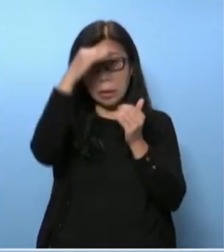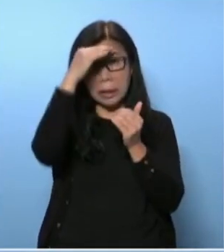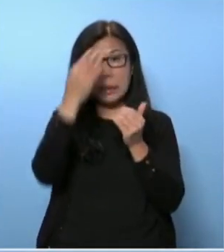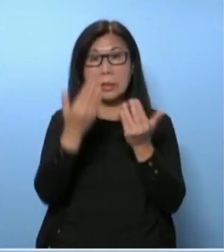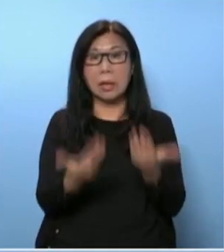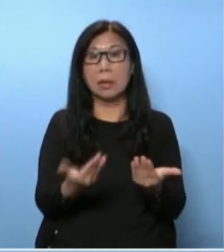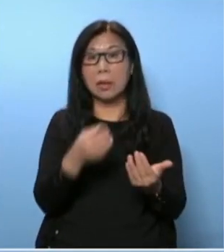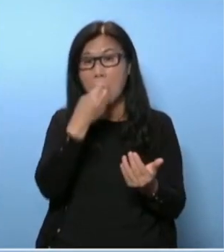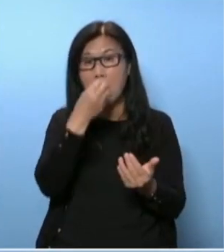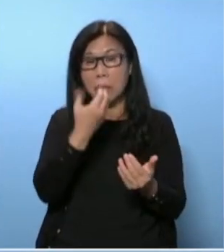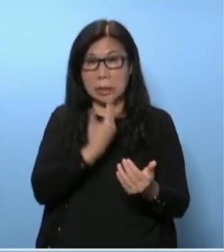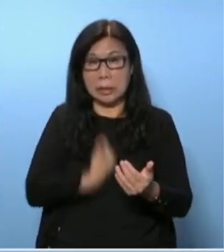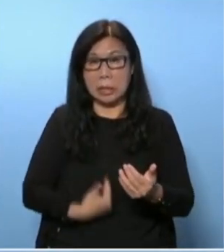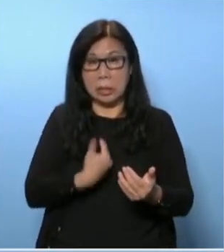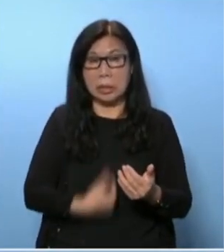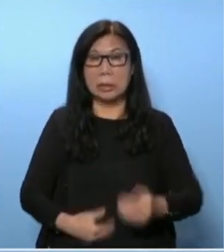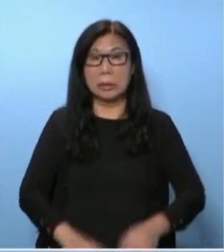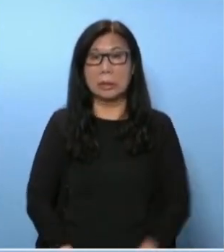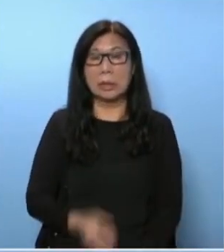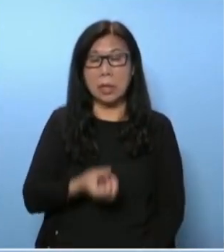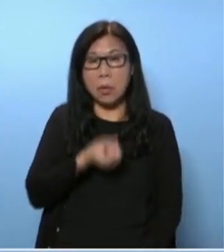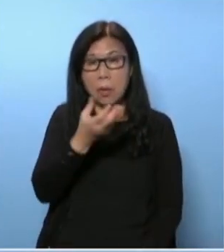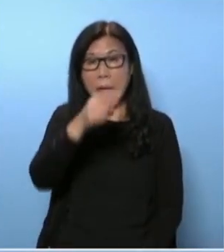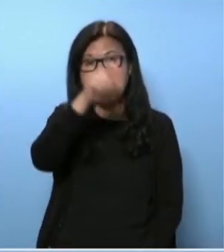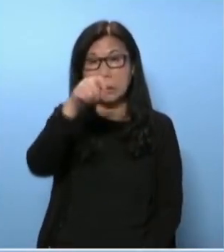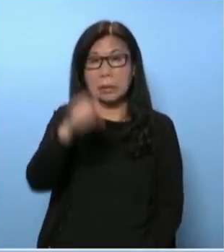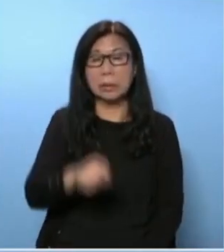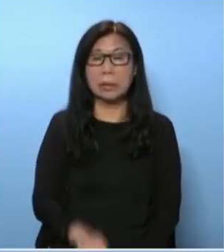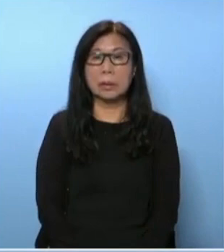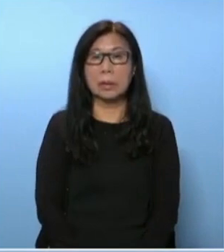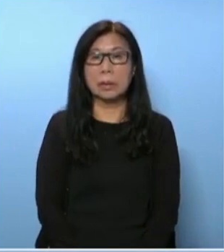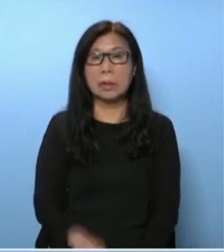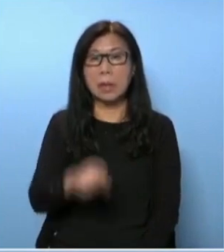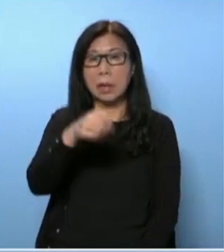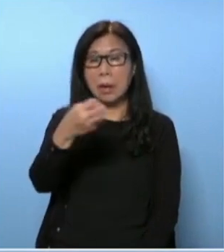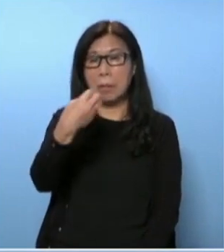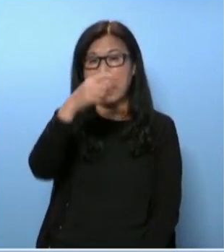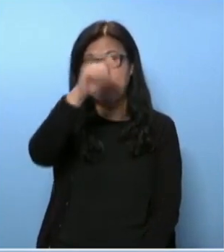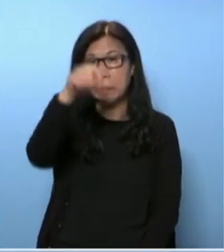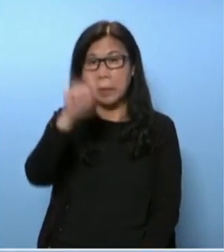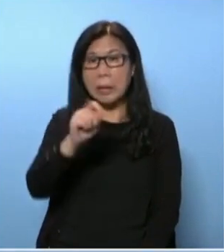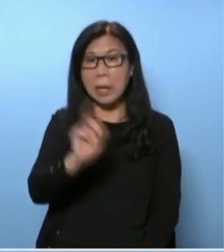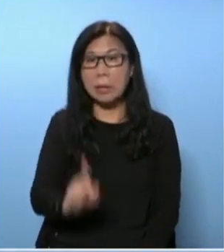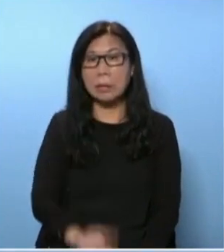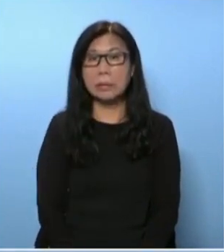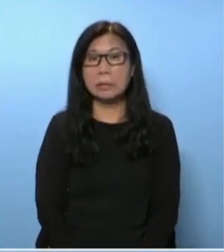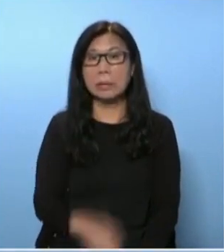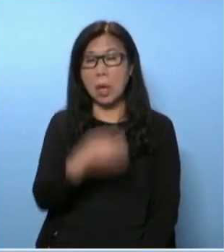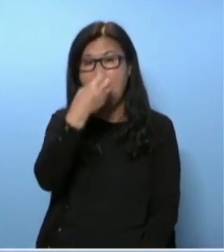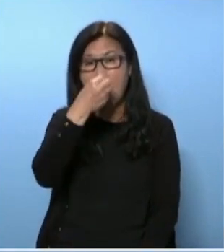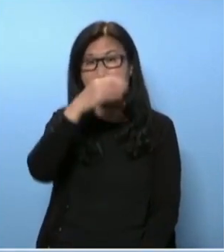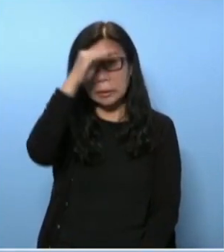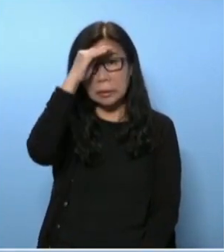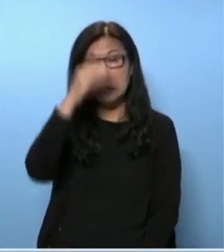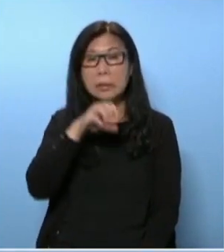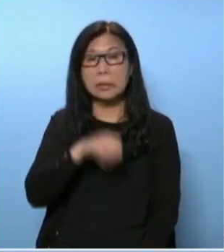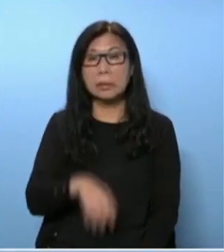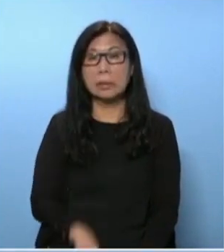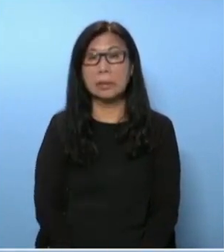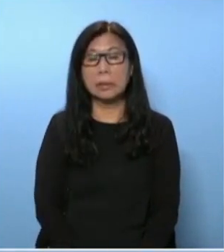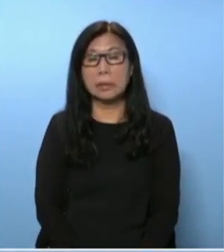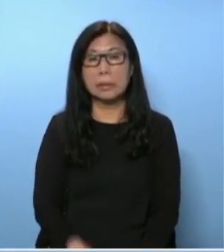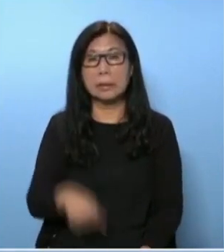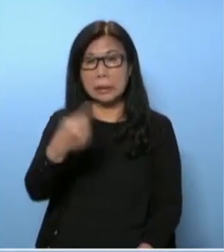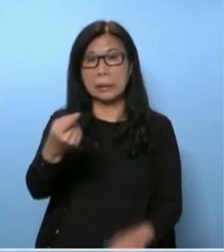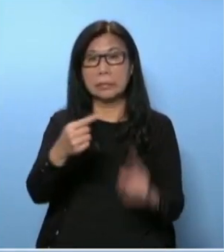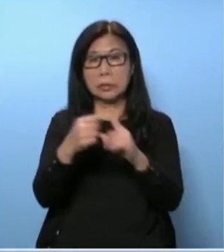譬如議會裏面有啲正義感嗰啲人咧，或者官員， 你提出佢嗰邊冇特別提到，佢冇答你咩問題？ 就係話唔係淨係香港警察，我所提嘅係其他